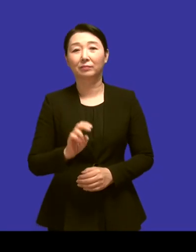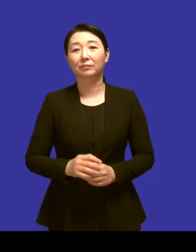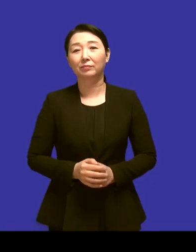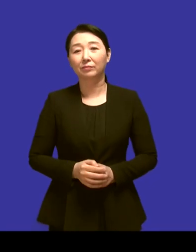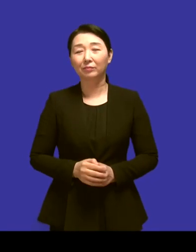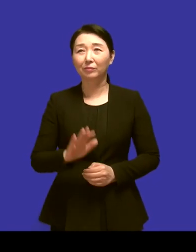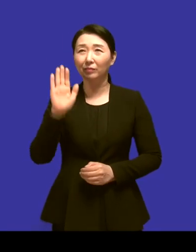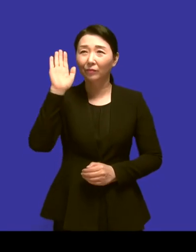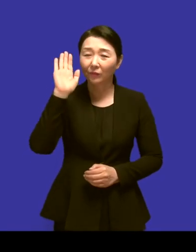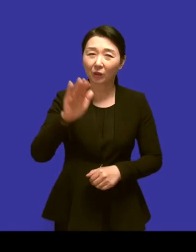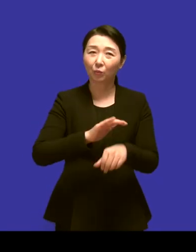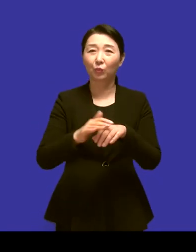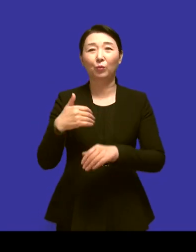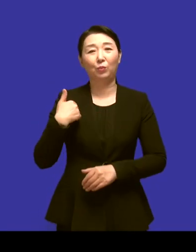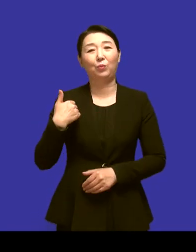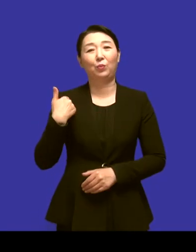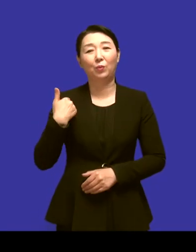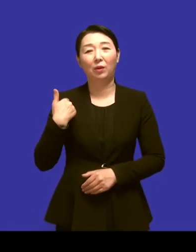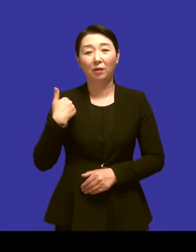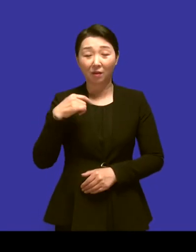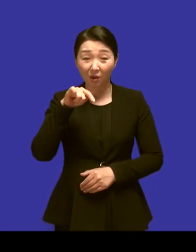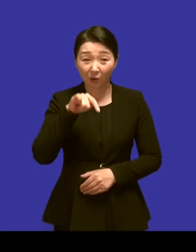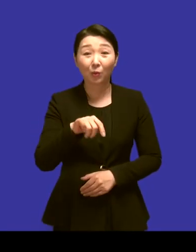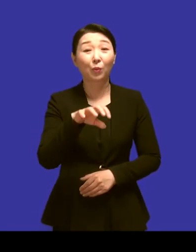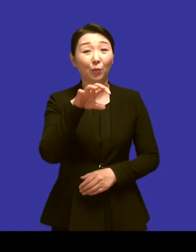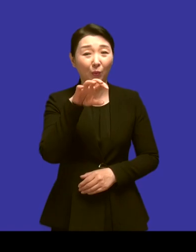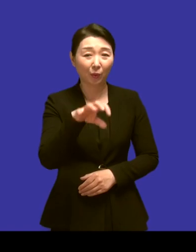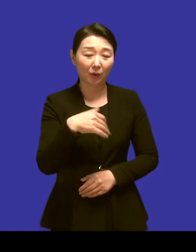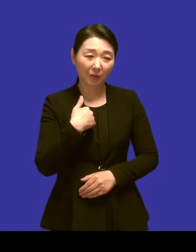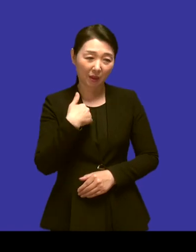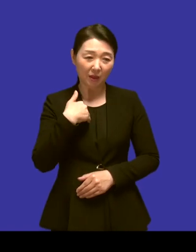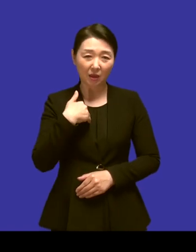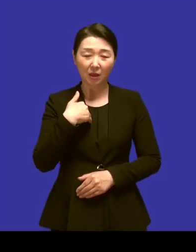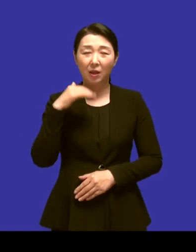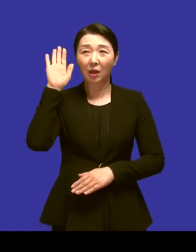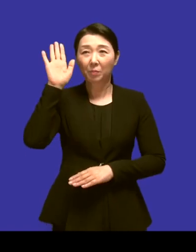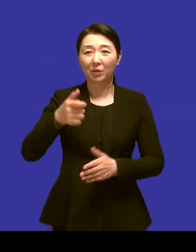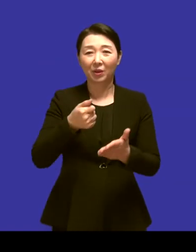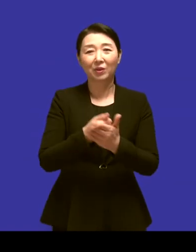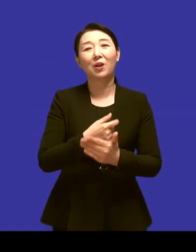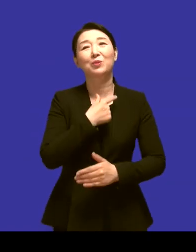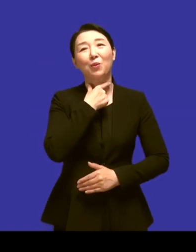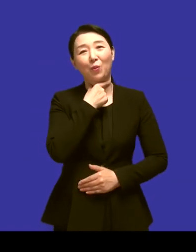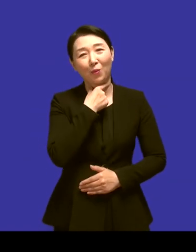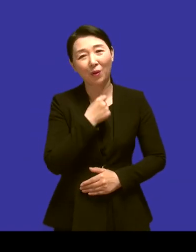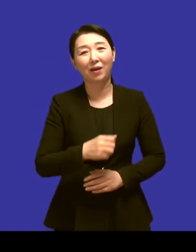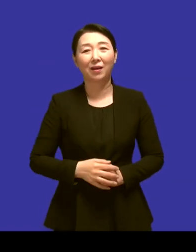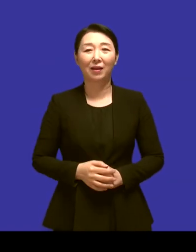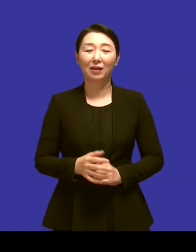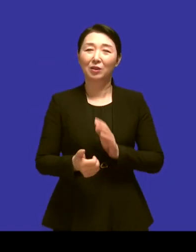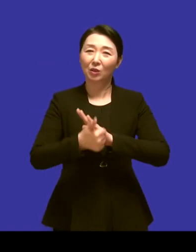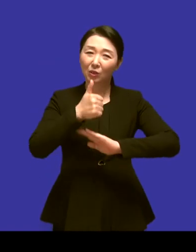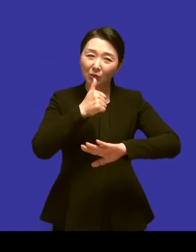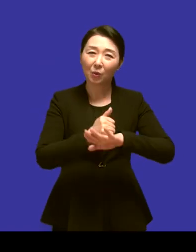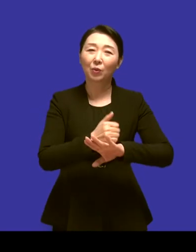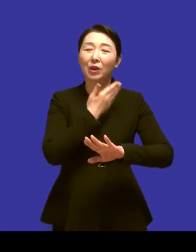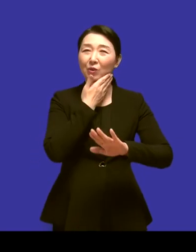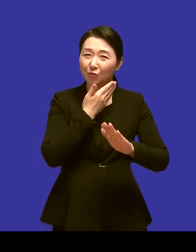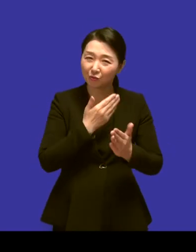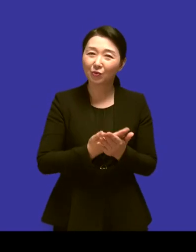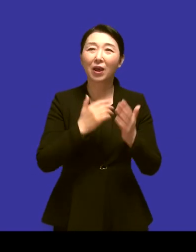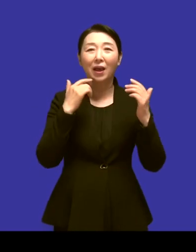있네. 어떻게 될지 잘은 모르지만 여기서 내 위치를 잡아보려고 하고 있어. 성공이 중요한